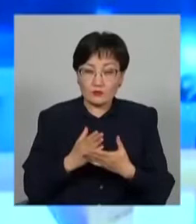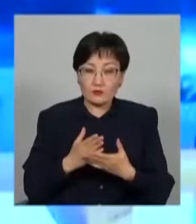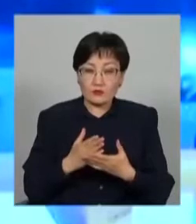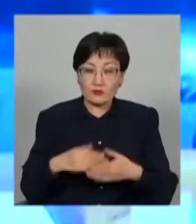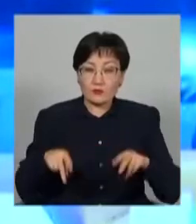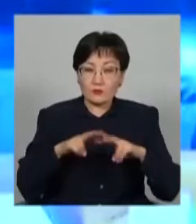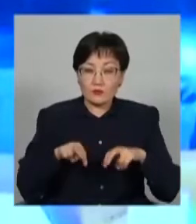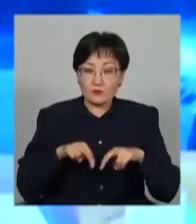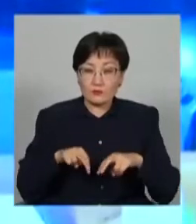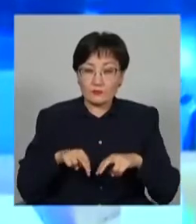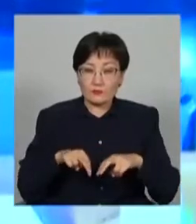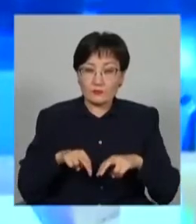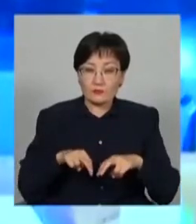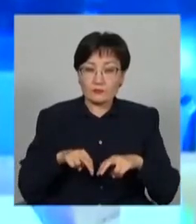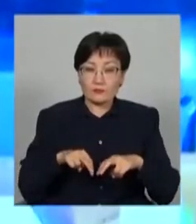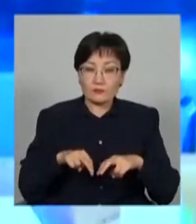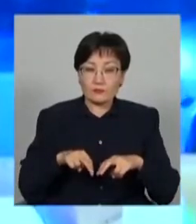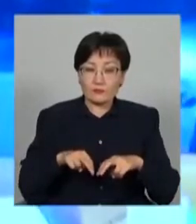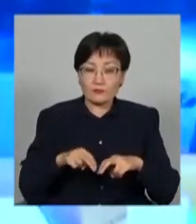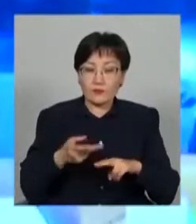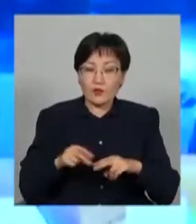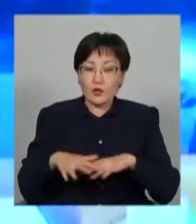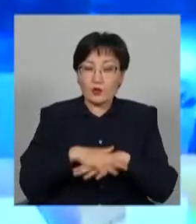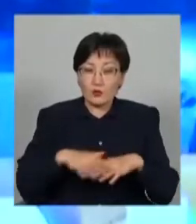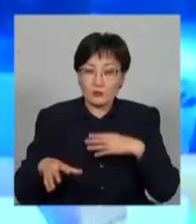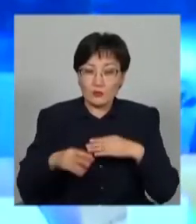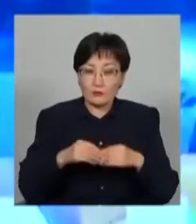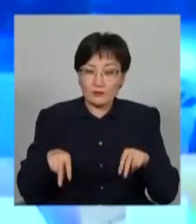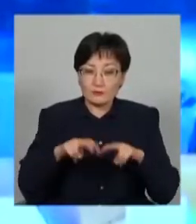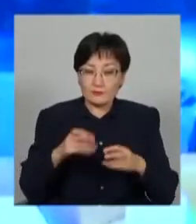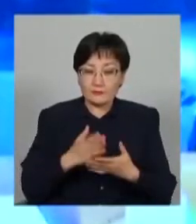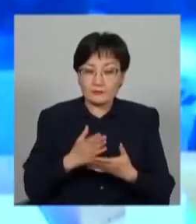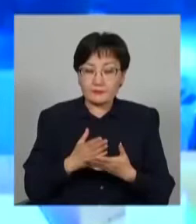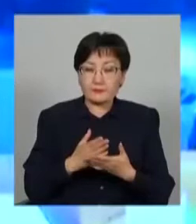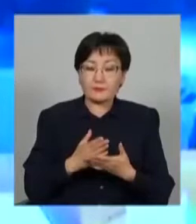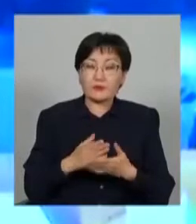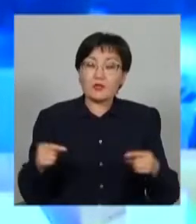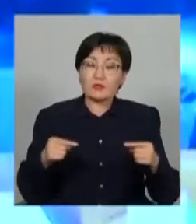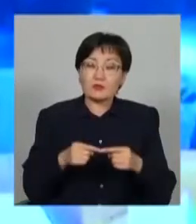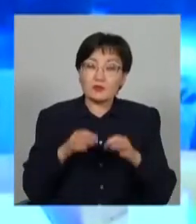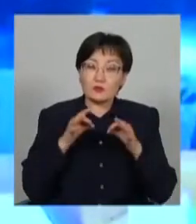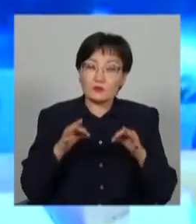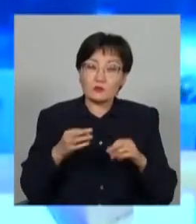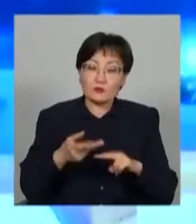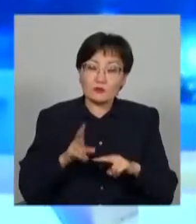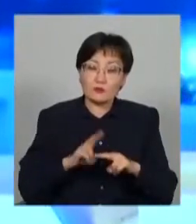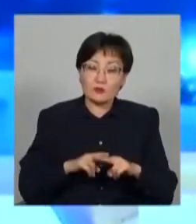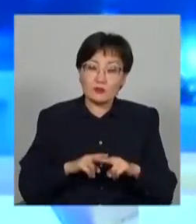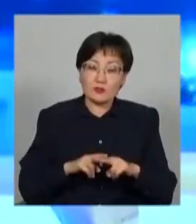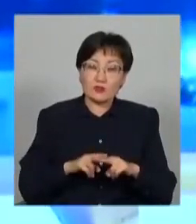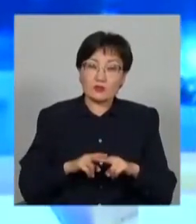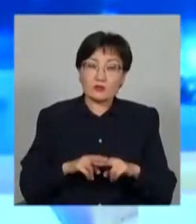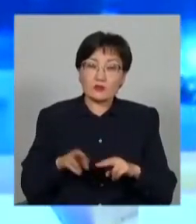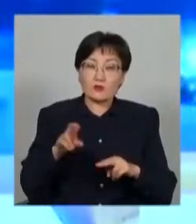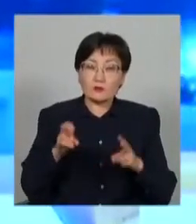қарастырып, барлығын зардалып, зерделеп, бірге осы қоғаммен бірге оны қарастыруда. Егер де былайша нақты айтатын болсақ, осы қайғылы